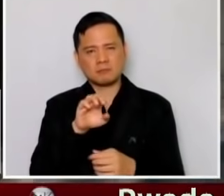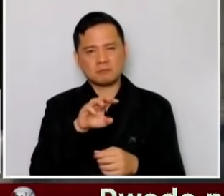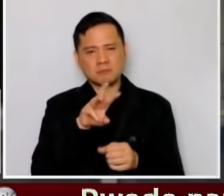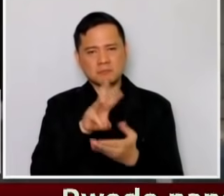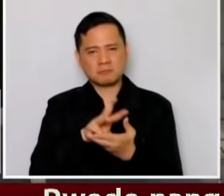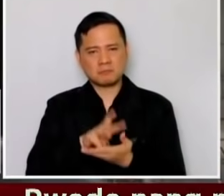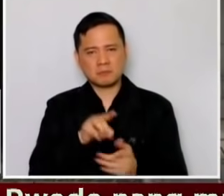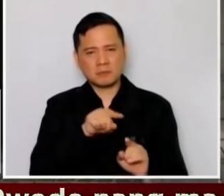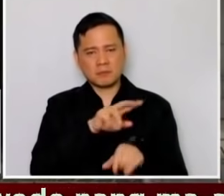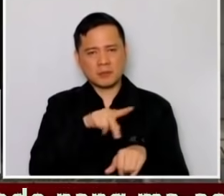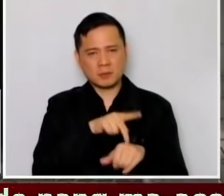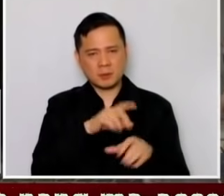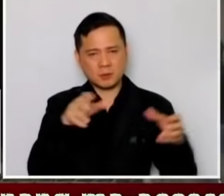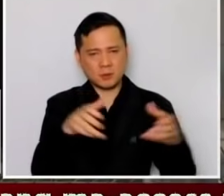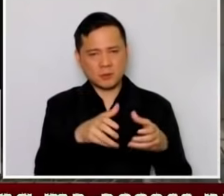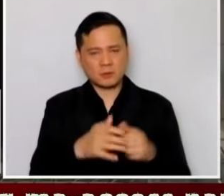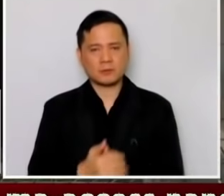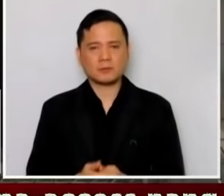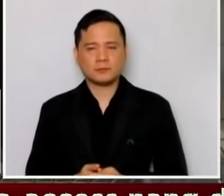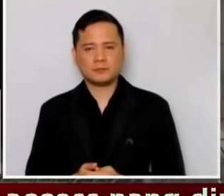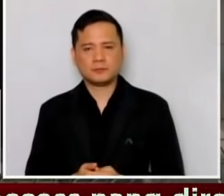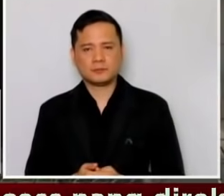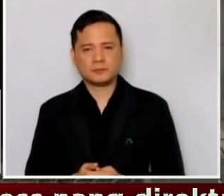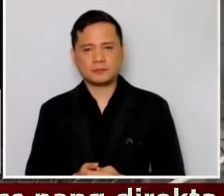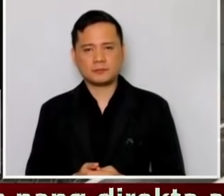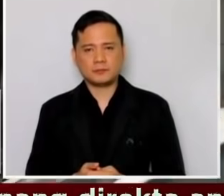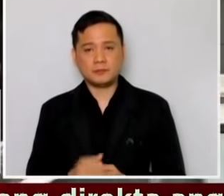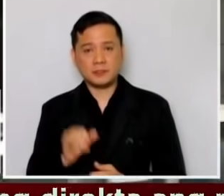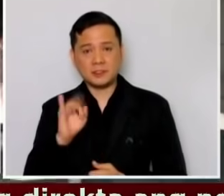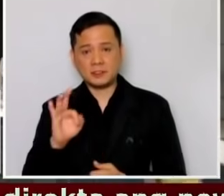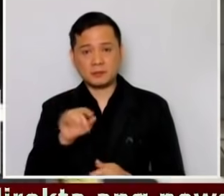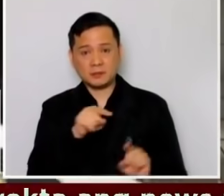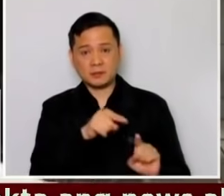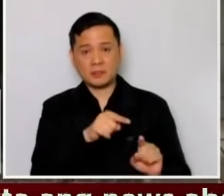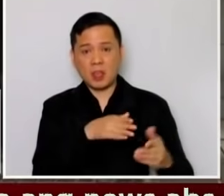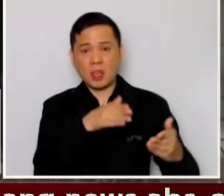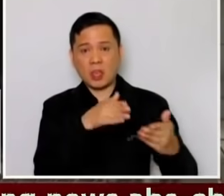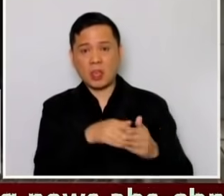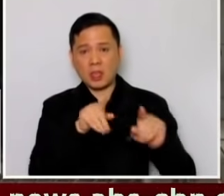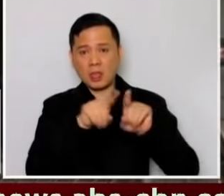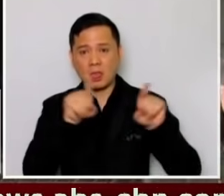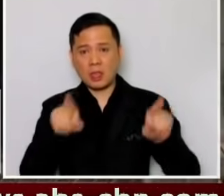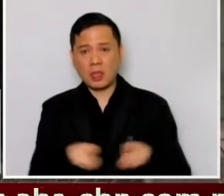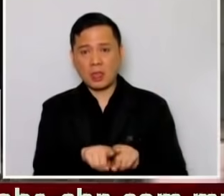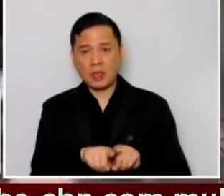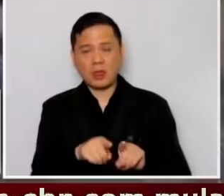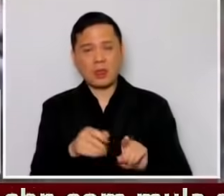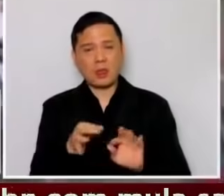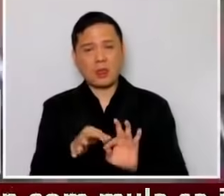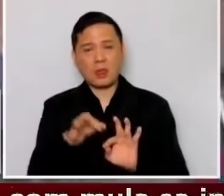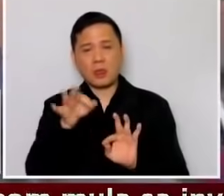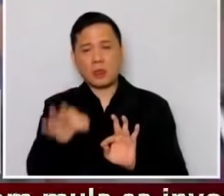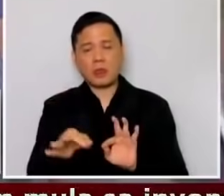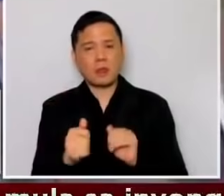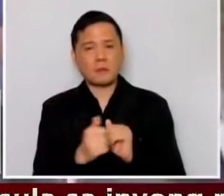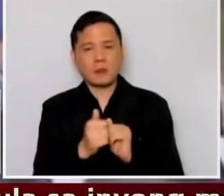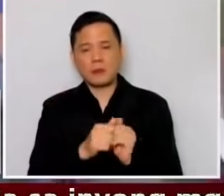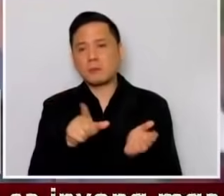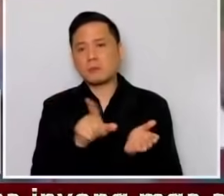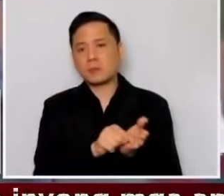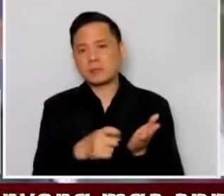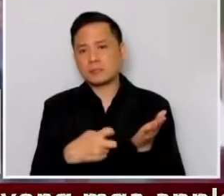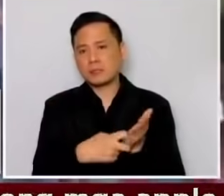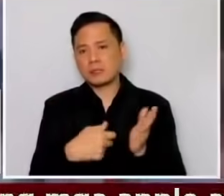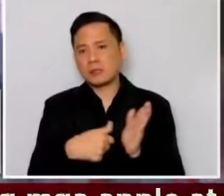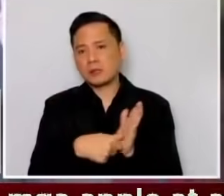Sakali namang hindi pa madesisyonan ng PINAL ang mga kaso pagdating ng pag-iimprenta ng balota sa Enero, mapapasama pa